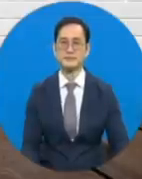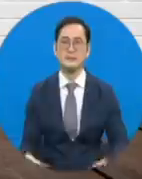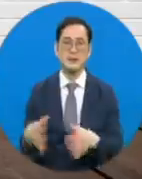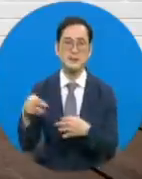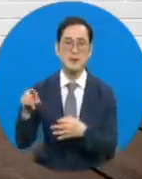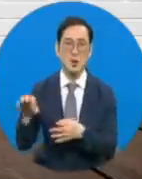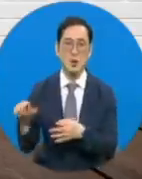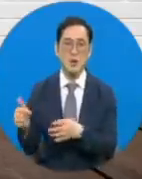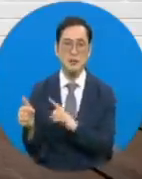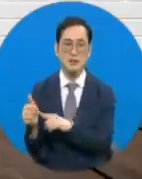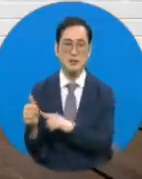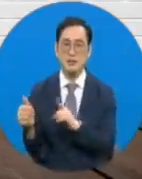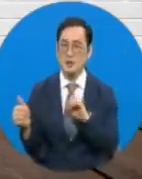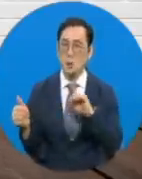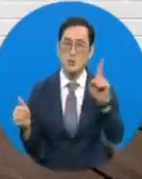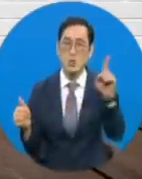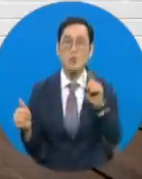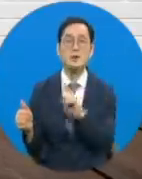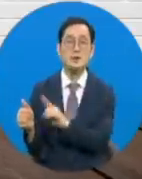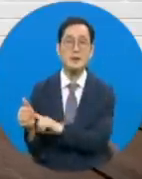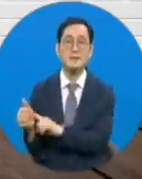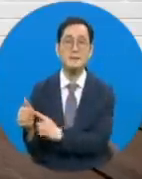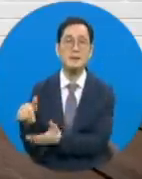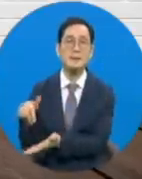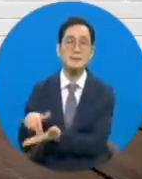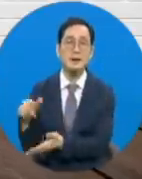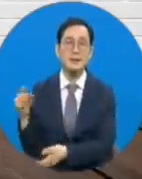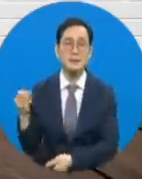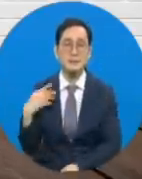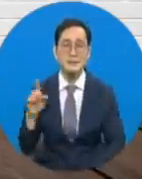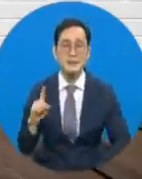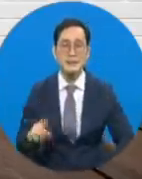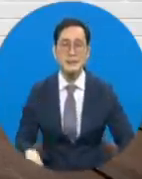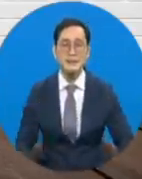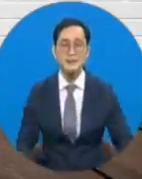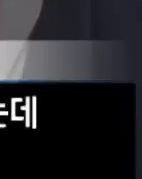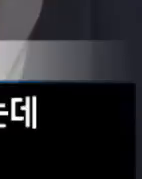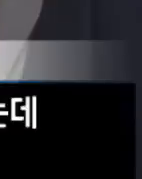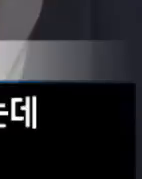고소를 당했죠. 어떤 입장, 어떤 반응을 보였는지 저희가 한번 들어보겠습니다.